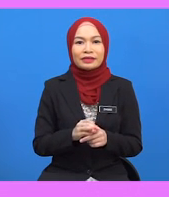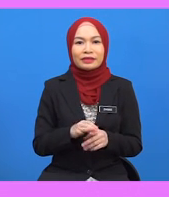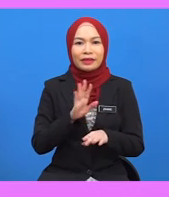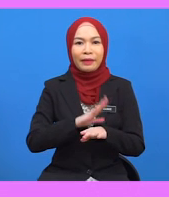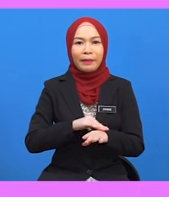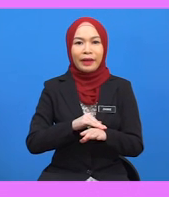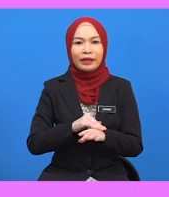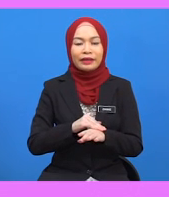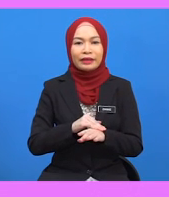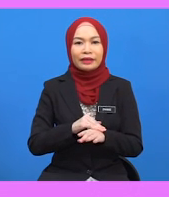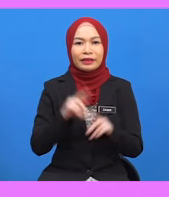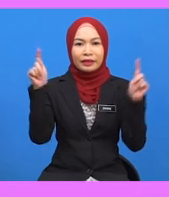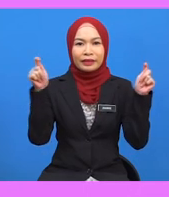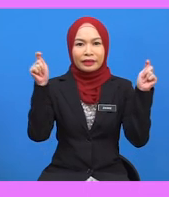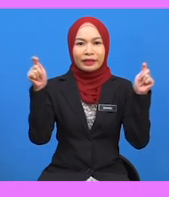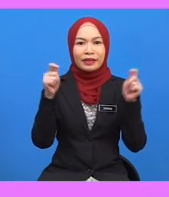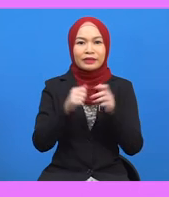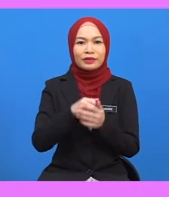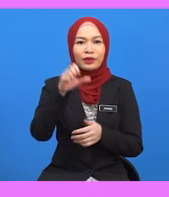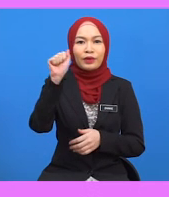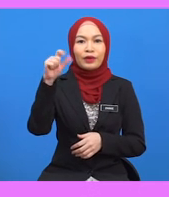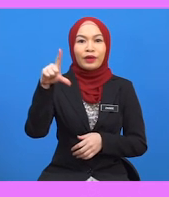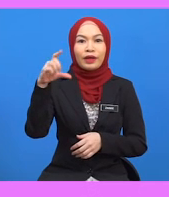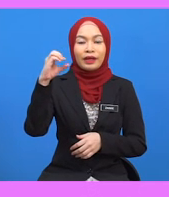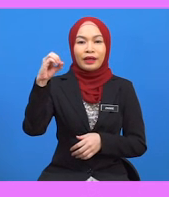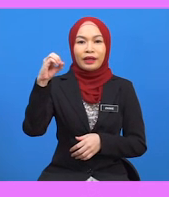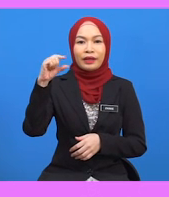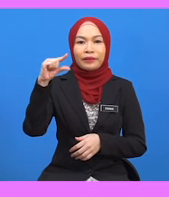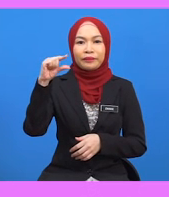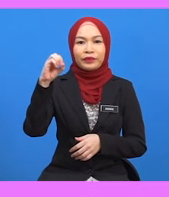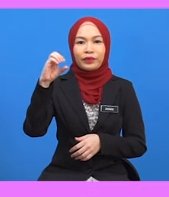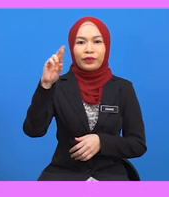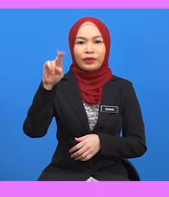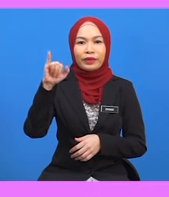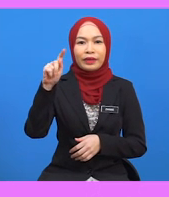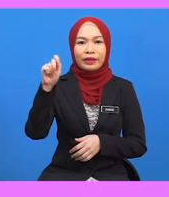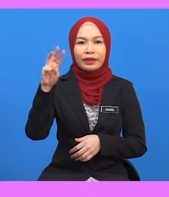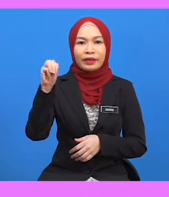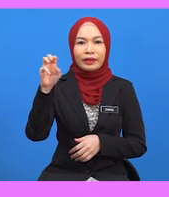3 Algoritma. Standard pembelajaran yang akan dipelajari ialah